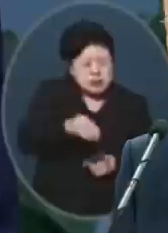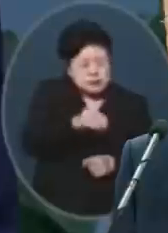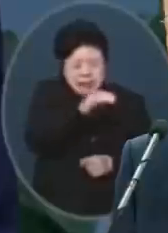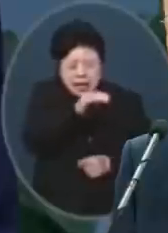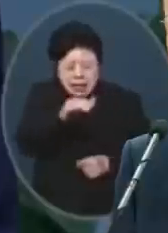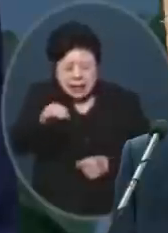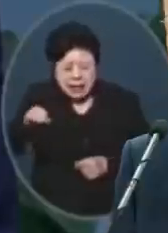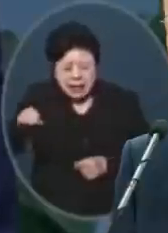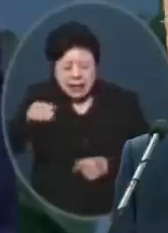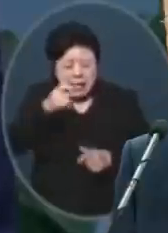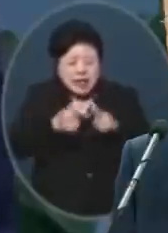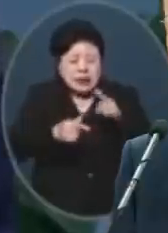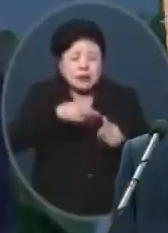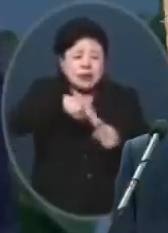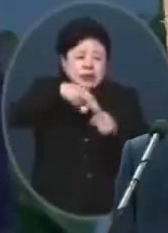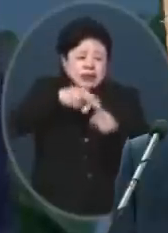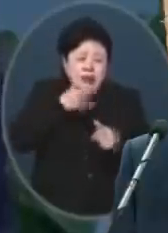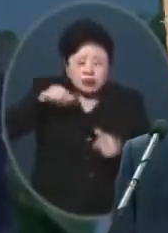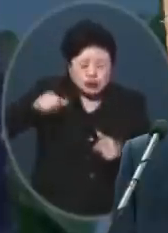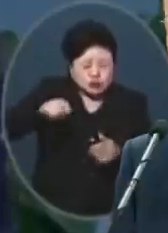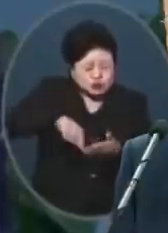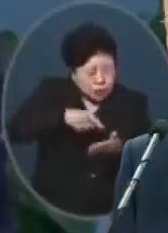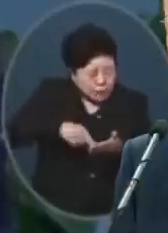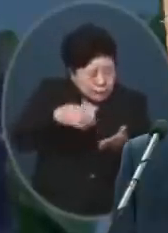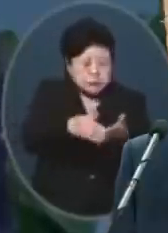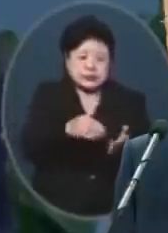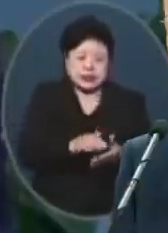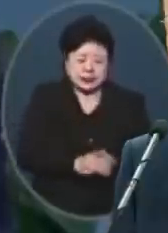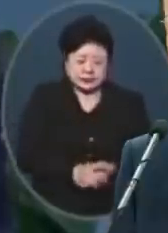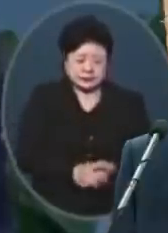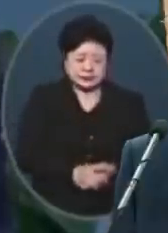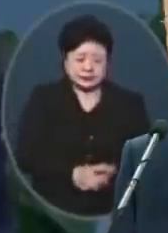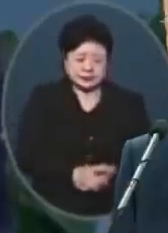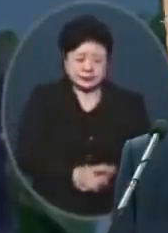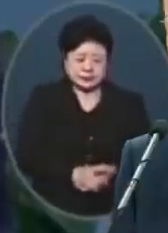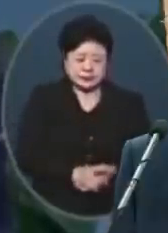십자가에 나무에 매달려서 제조를 청산한 것입니다